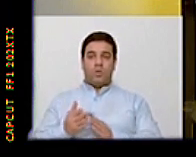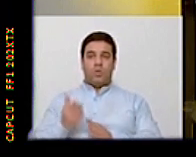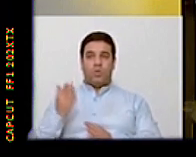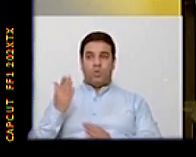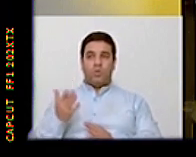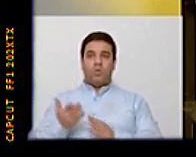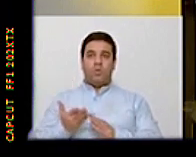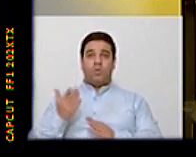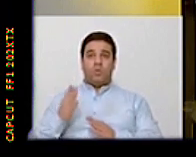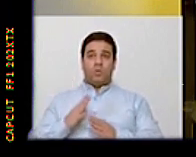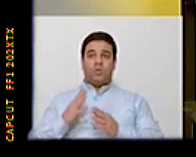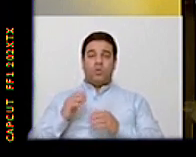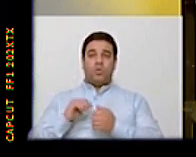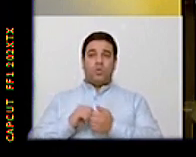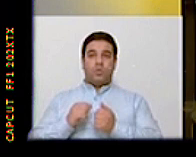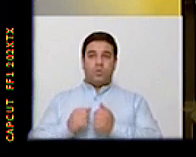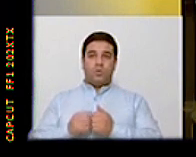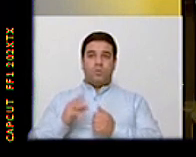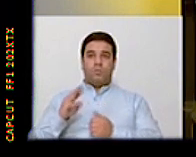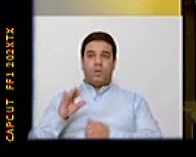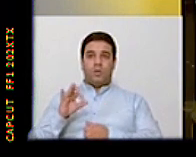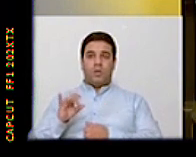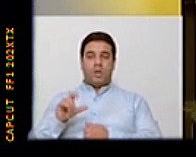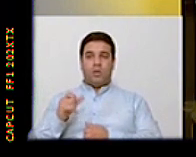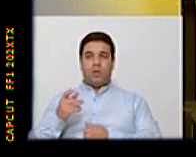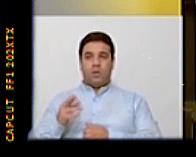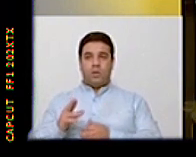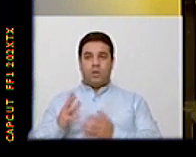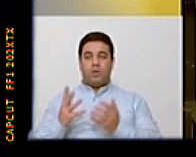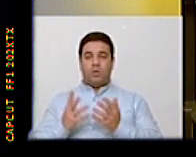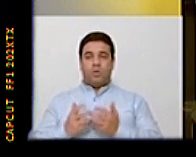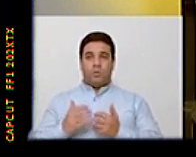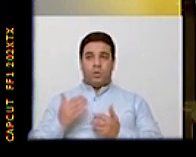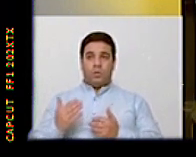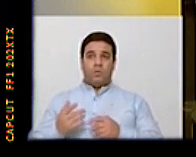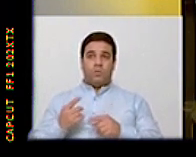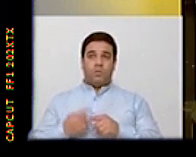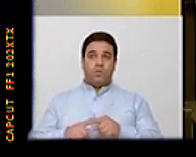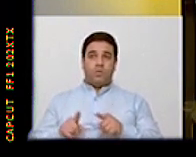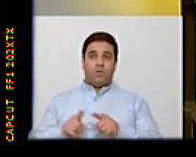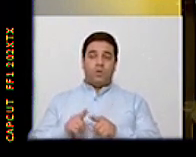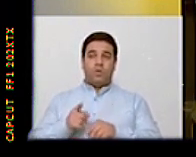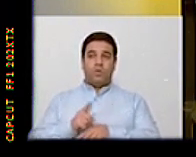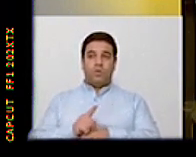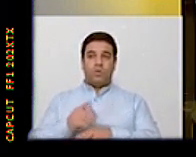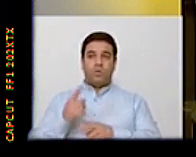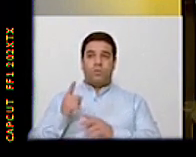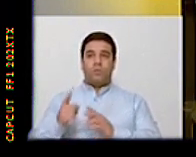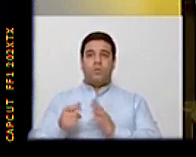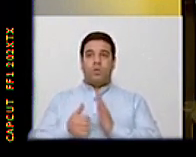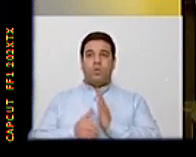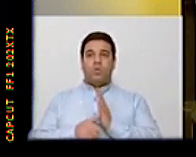yuqoriga ko'tarilgan toshning potensial energiyasidan iboratdir. Bunday soat